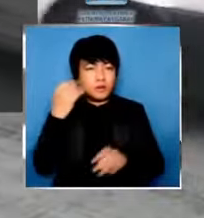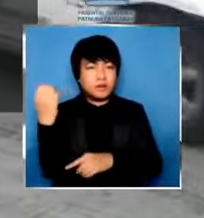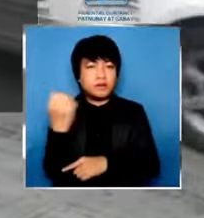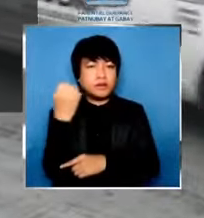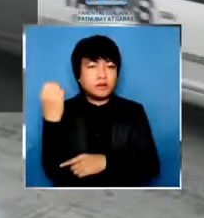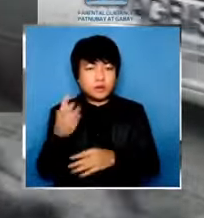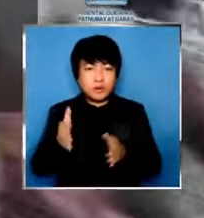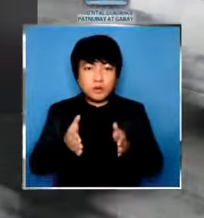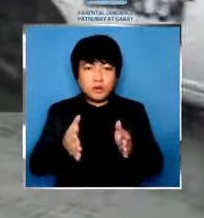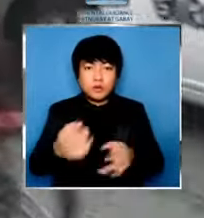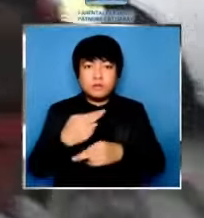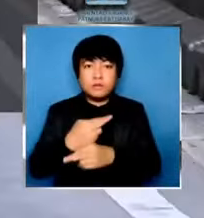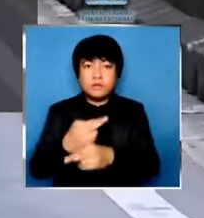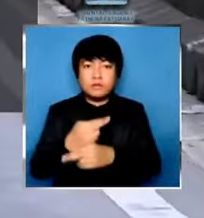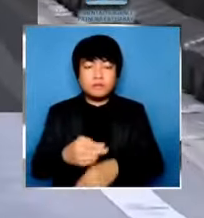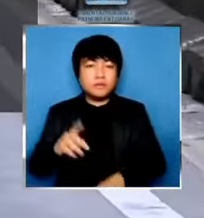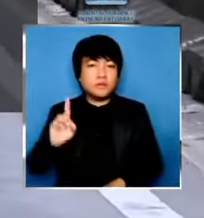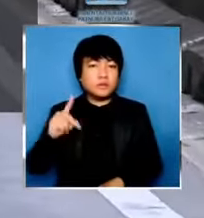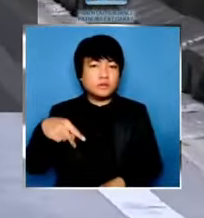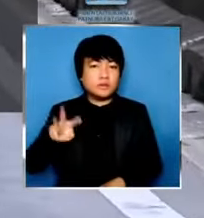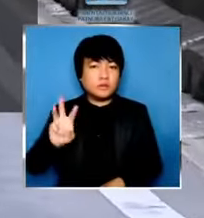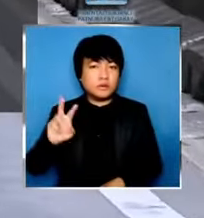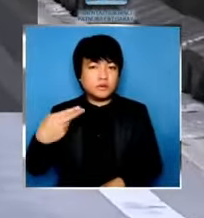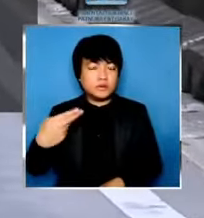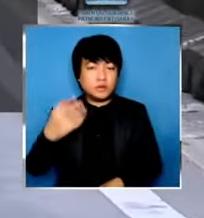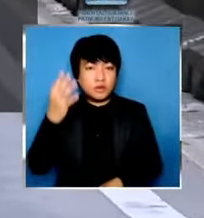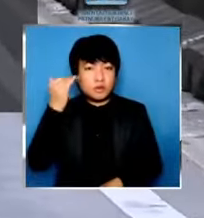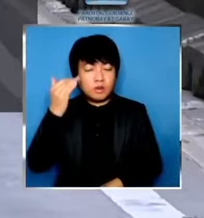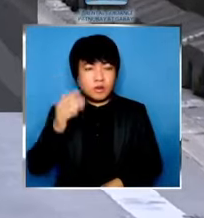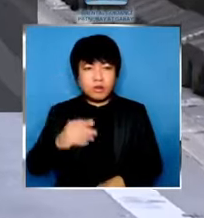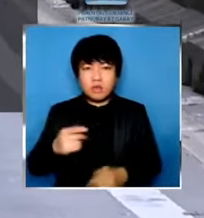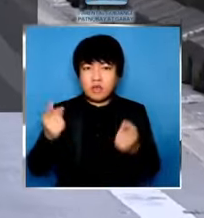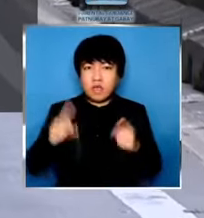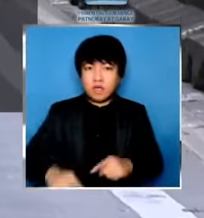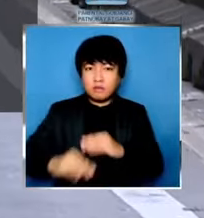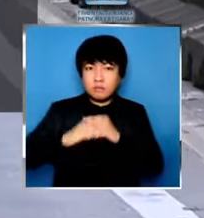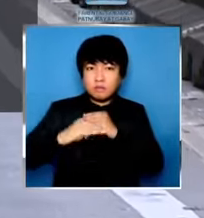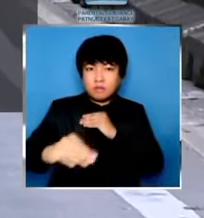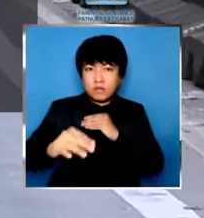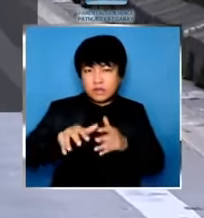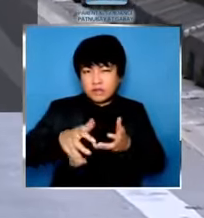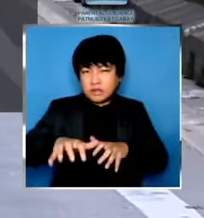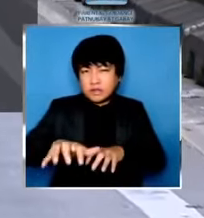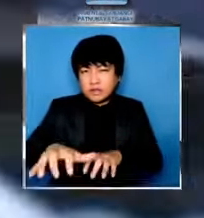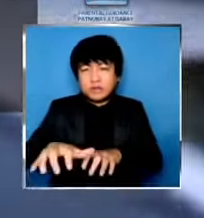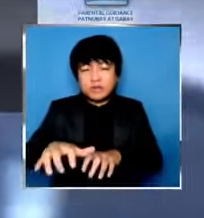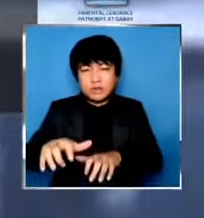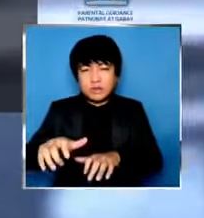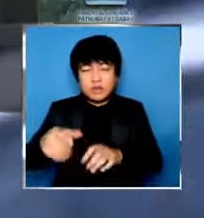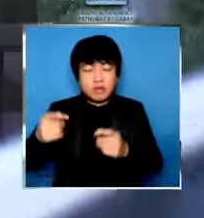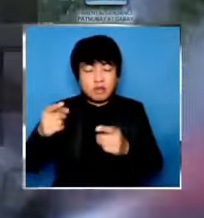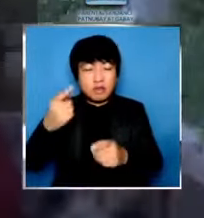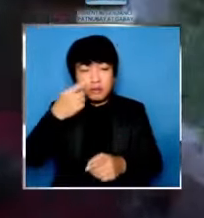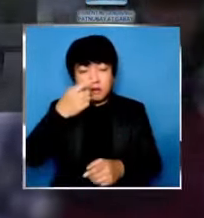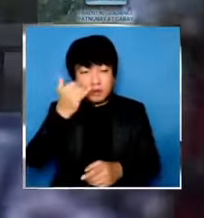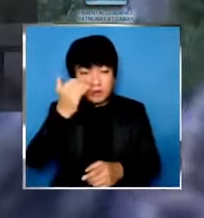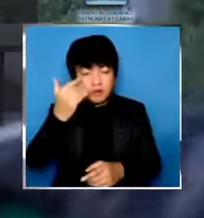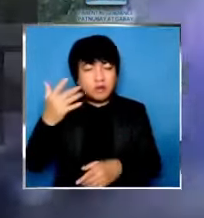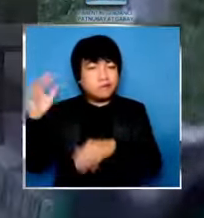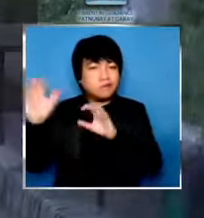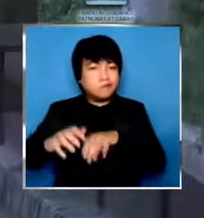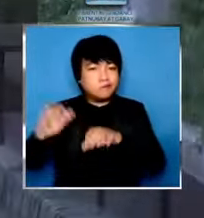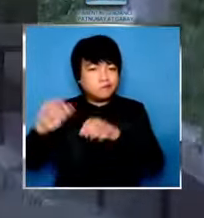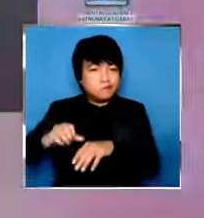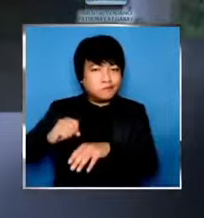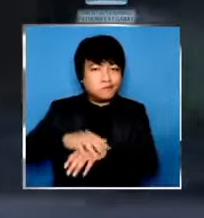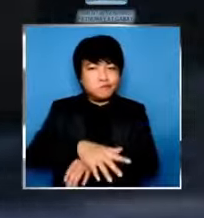ng DPWH matapos maglubak-lubak ang mga kalsada kasunod ng mga pag-ulan. Gagawin ng concrete reblocking at pag-aasfalto mula